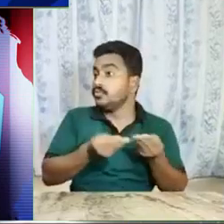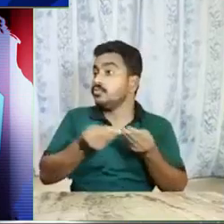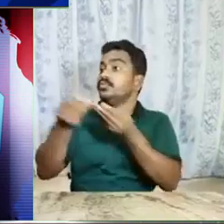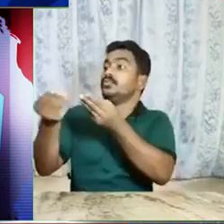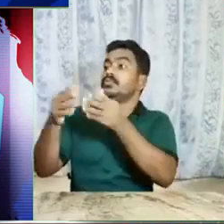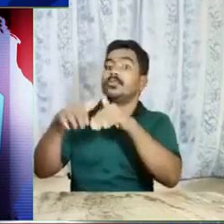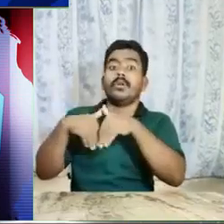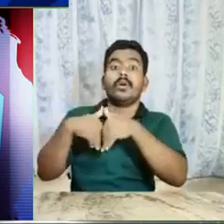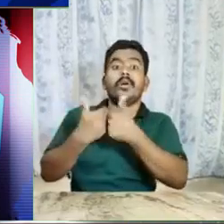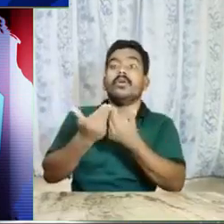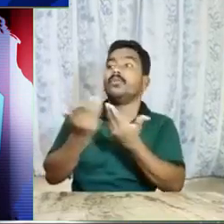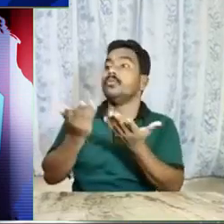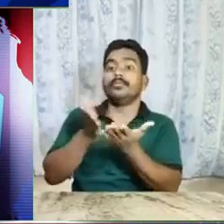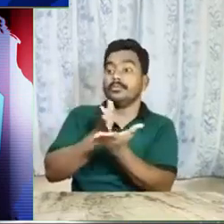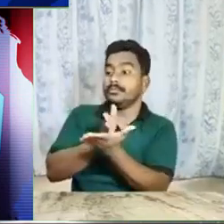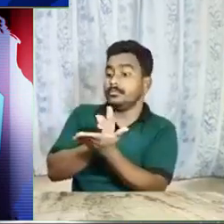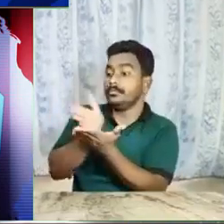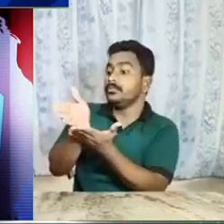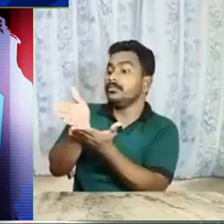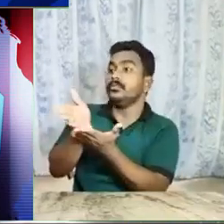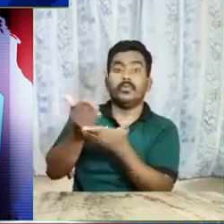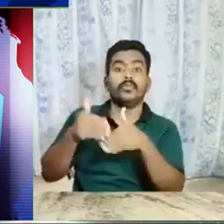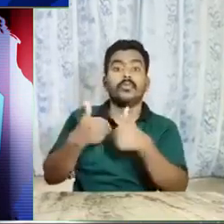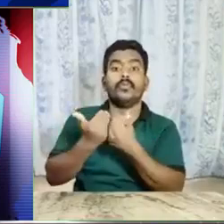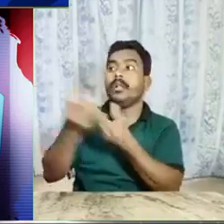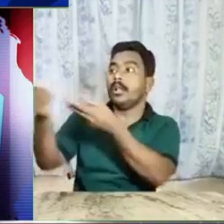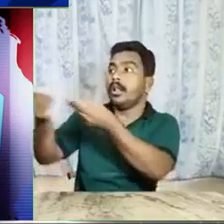വിമാനത്തിൽ ആളുകളെ എത്തിക്കുന്നത്.